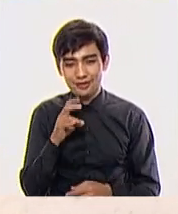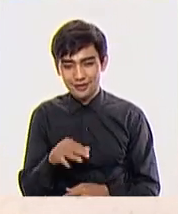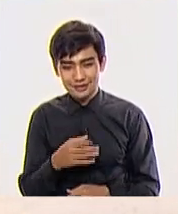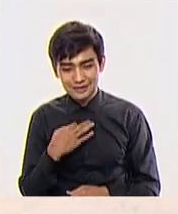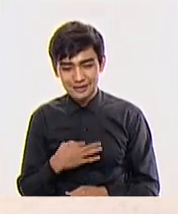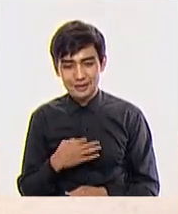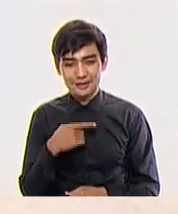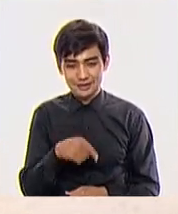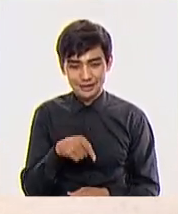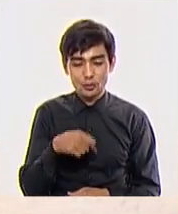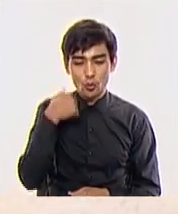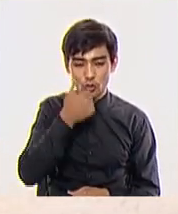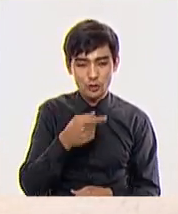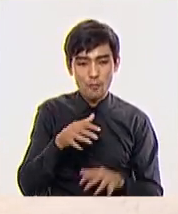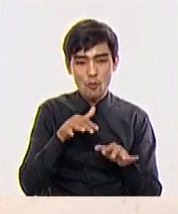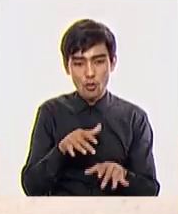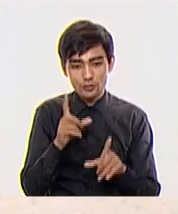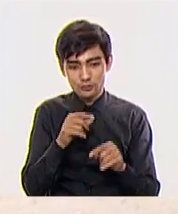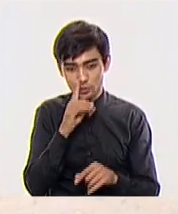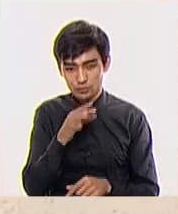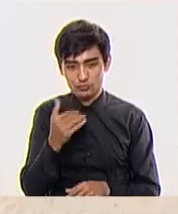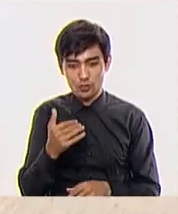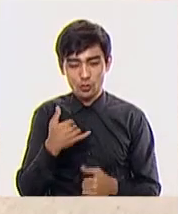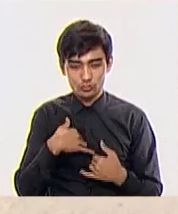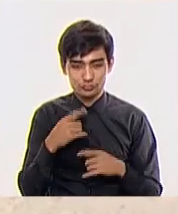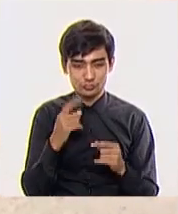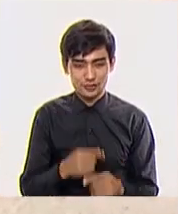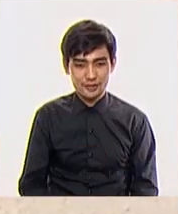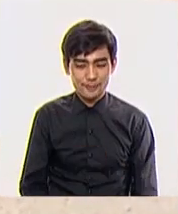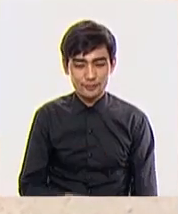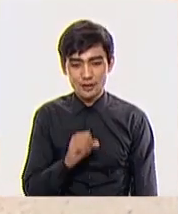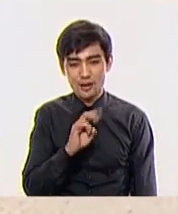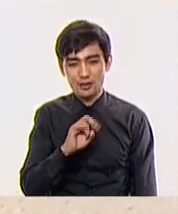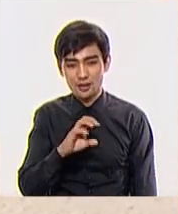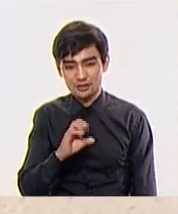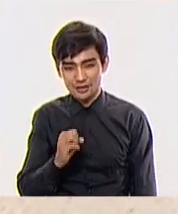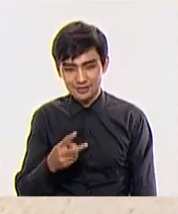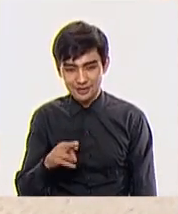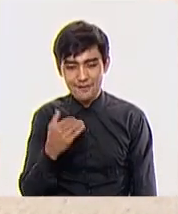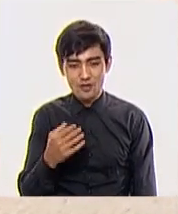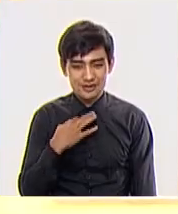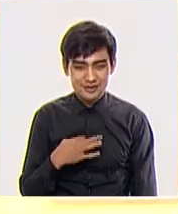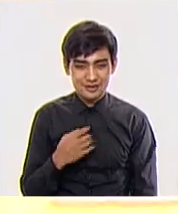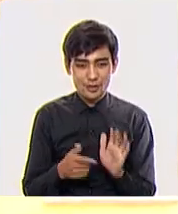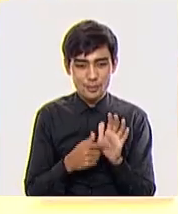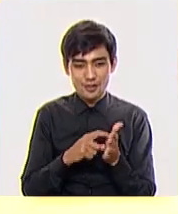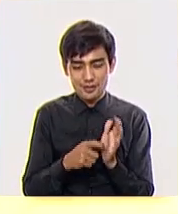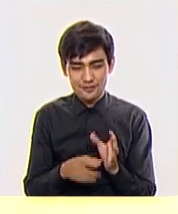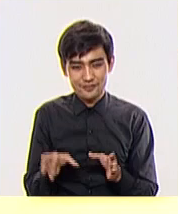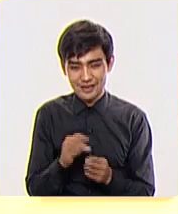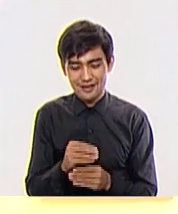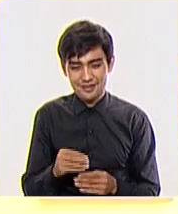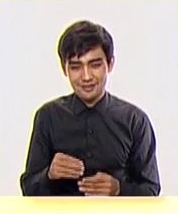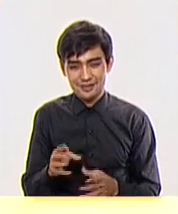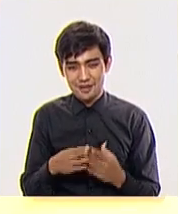в этом году на море поедут твои репетиторы у анастасии муж не но и обучением ее сына в седьмом классе занималась вся семья